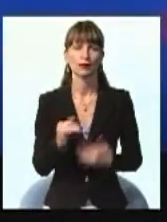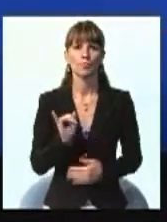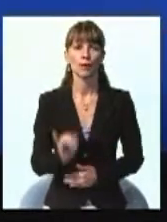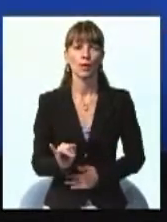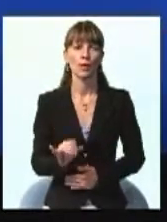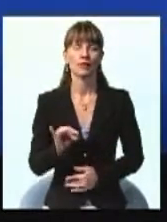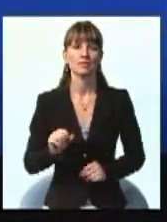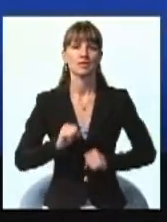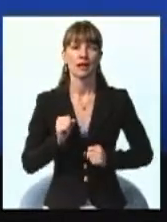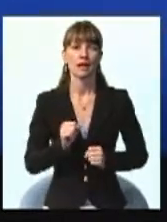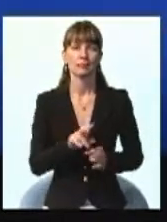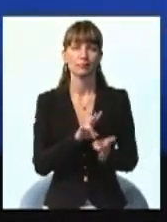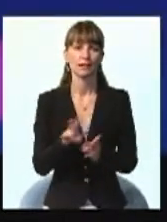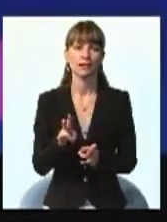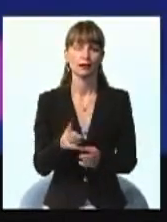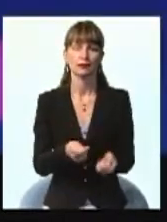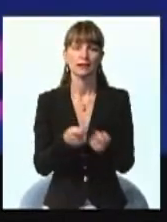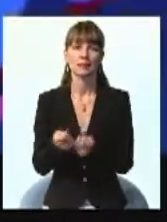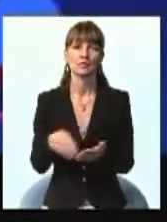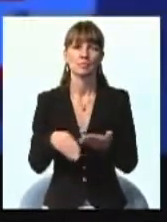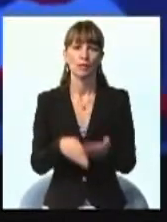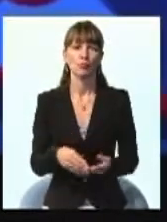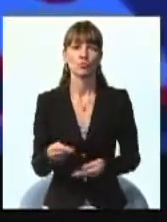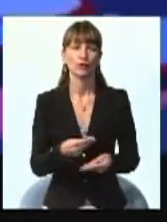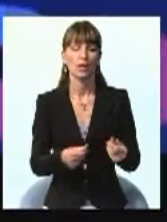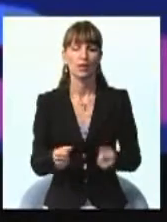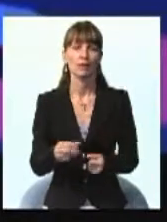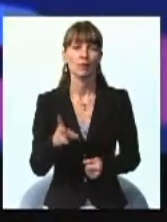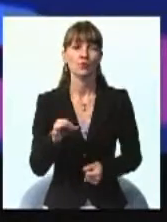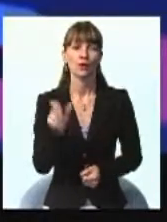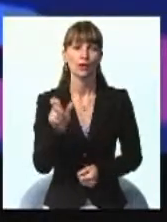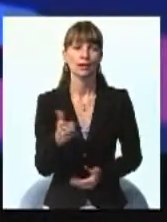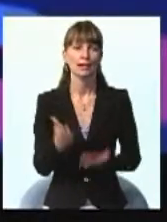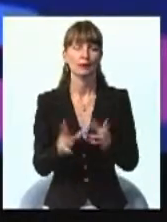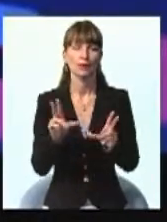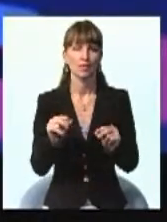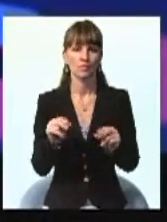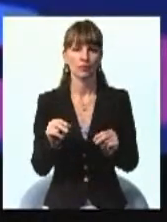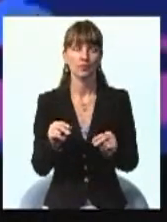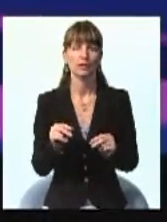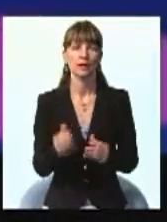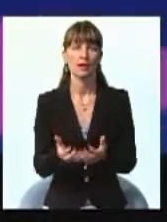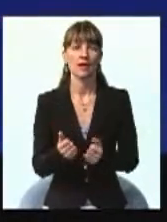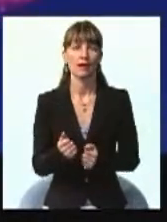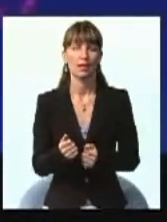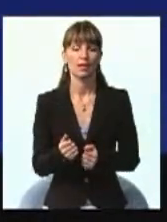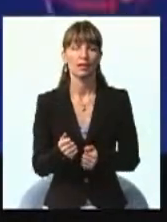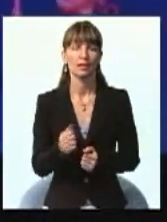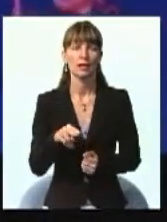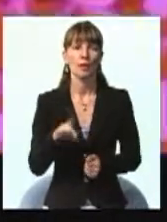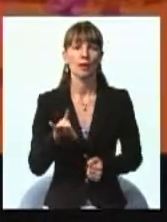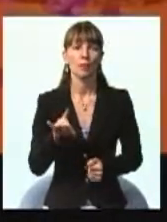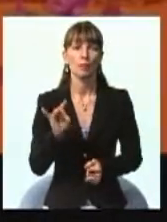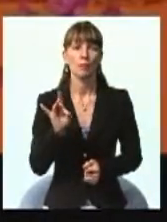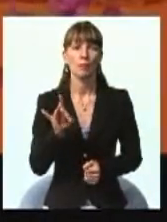і намагаються нашкодити їм за допомогою чарів. Однак, якщо людині пощастить заволодіти предметом, в який був загнаний джин,